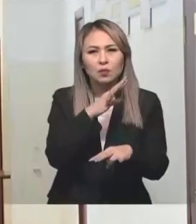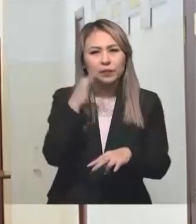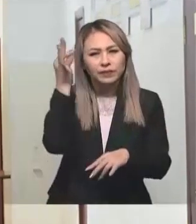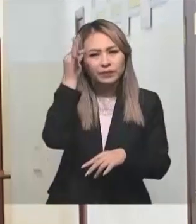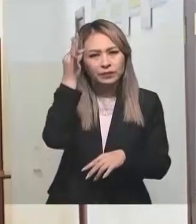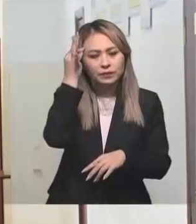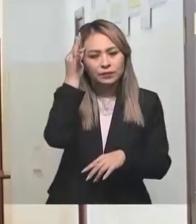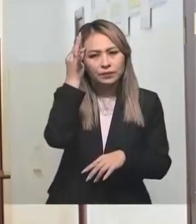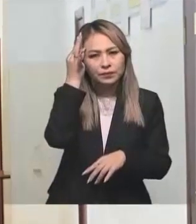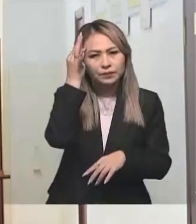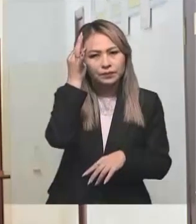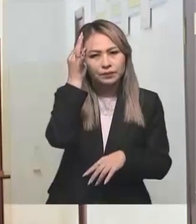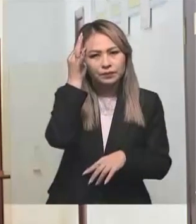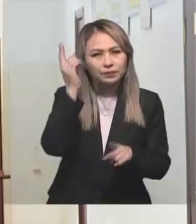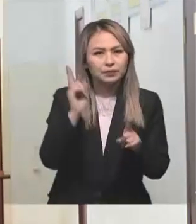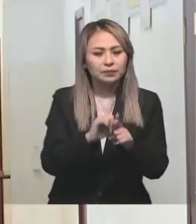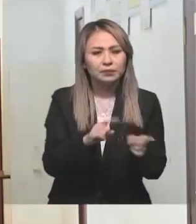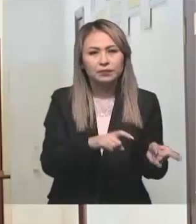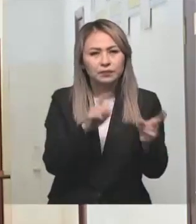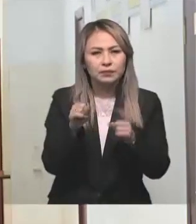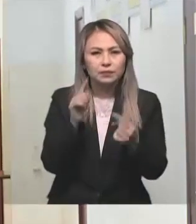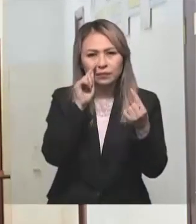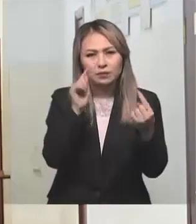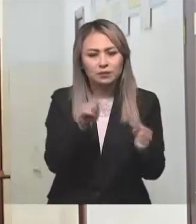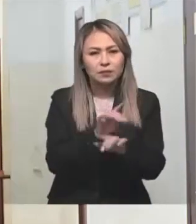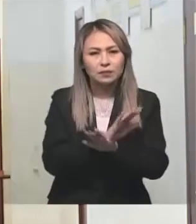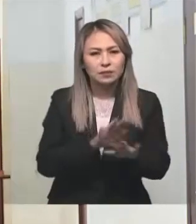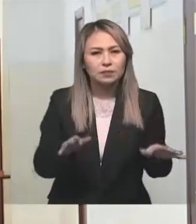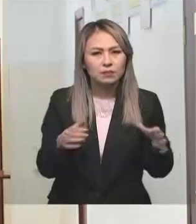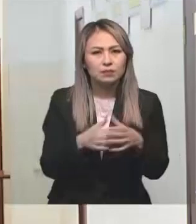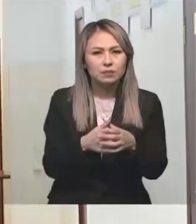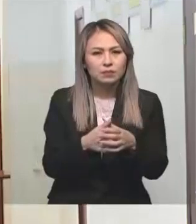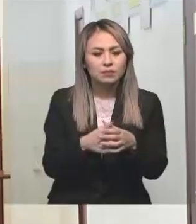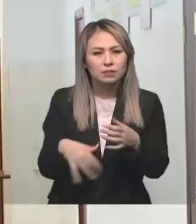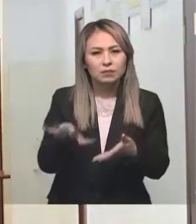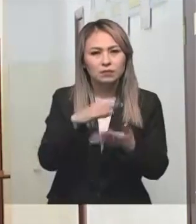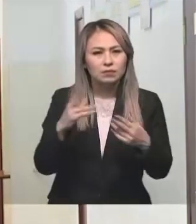Біз жаңа ғимаратқа көшкенге қарсы емеспін. Өйткені